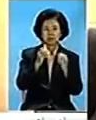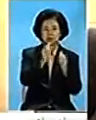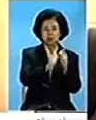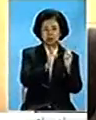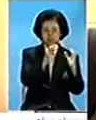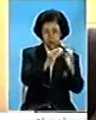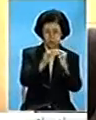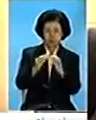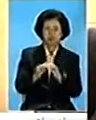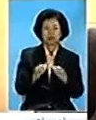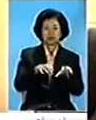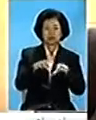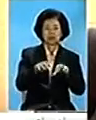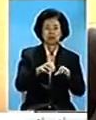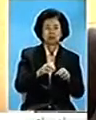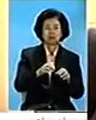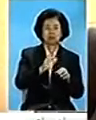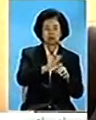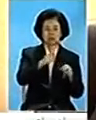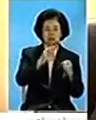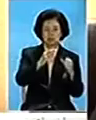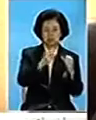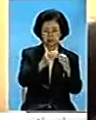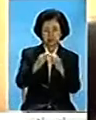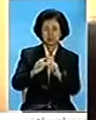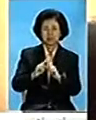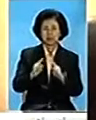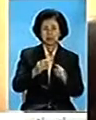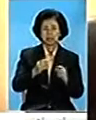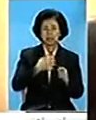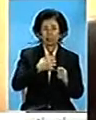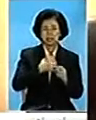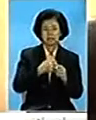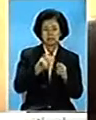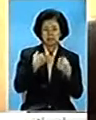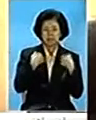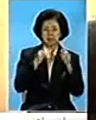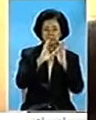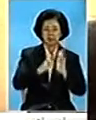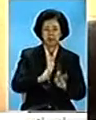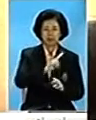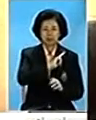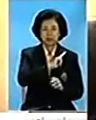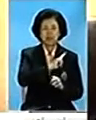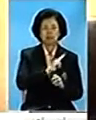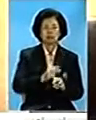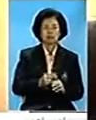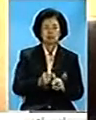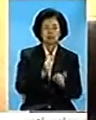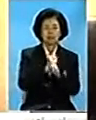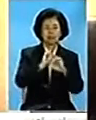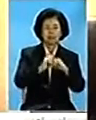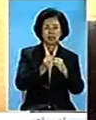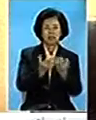จัดขึ้นในแต่ละชุมชนหมู่บ้านว่าอยากจะออกแบบการพัฒนาจังหวัดอำนาจเจริญอย่างไรถ้าท่านนำ